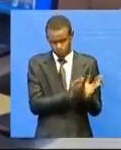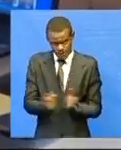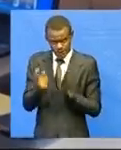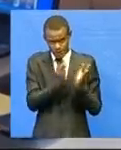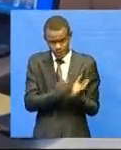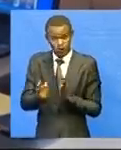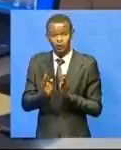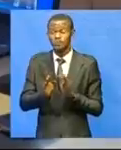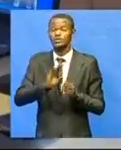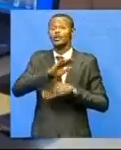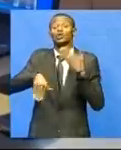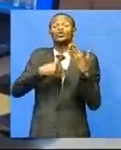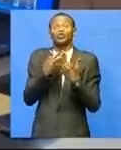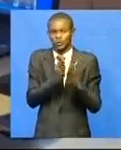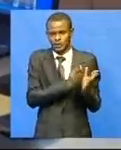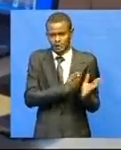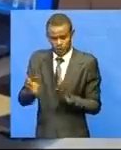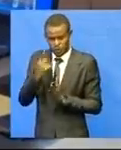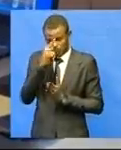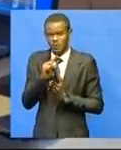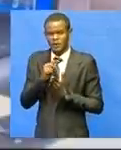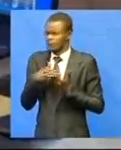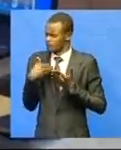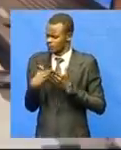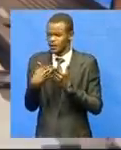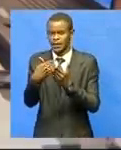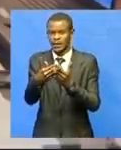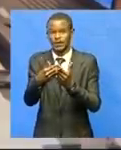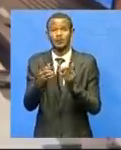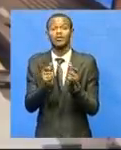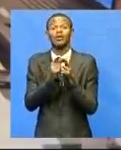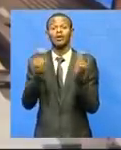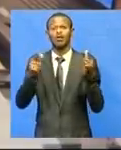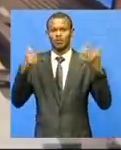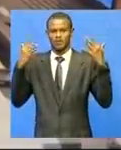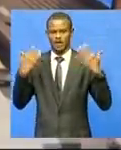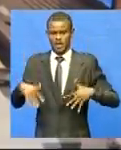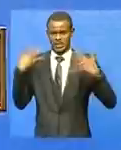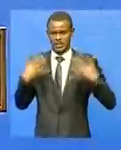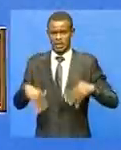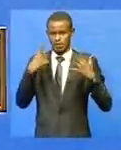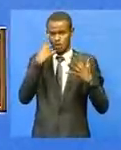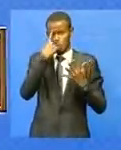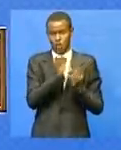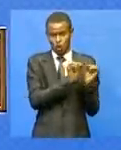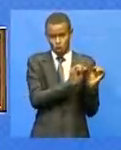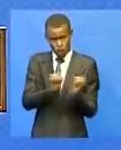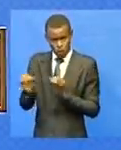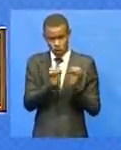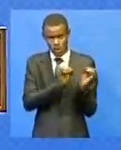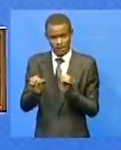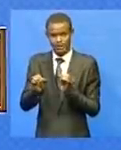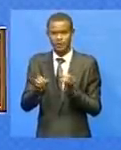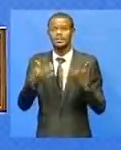dispositions pour accélérer les préparatifs de ces grands événements et d'organiser en marge de celui-ci des